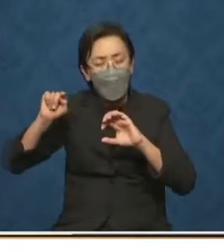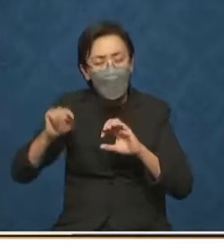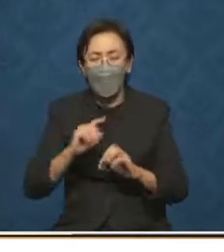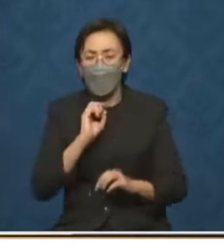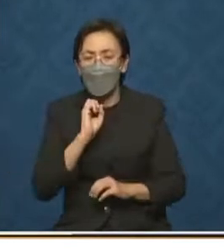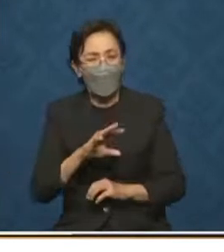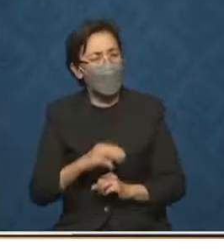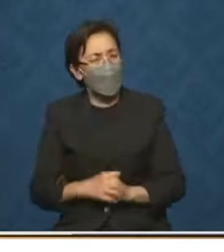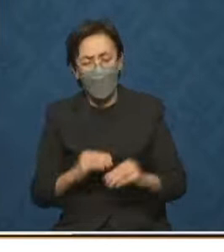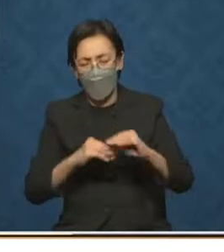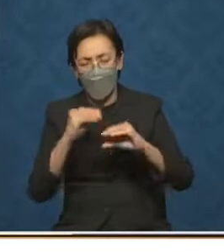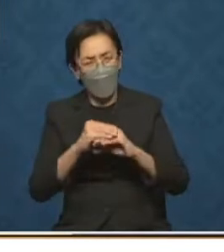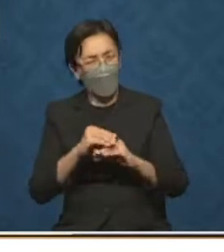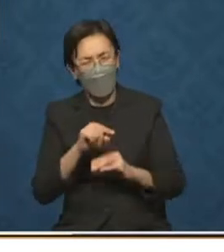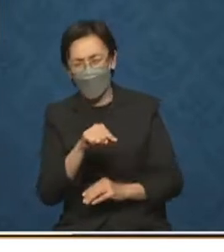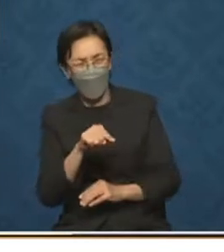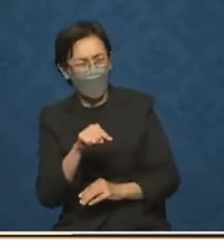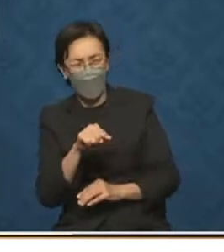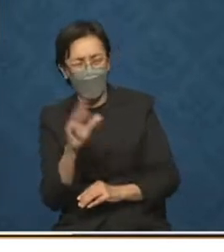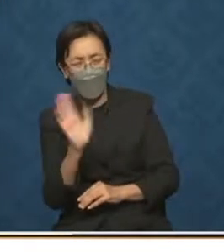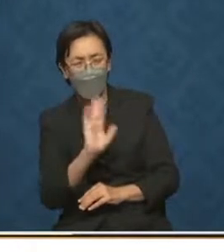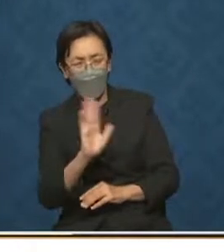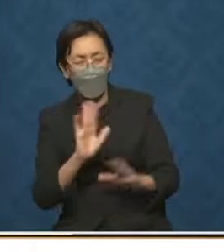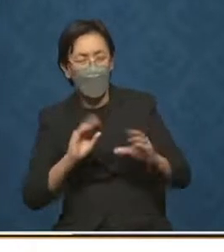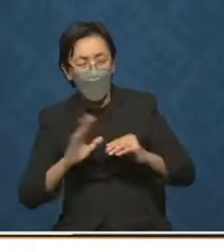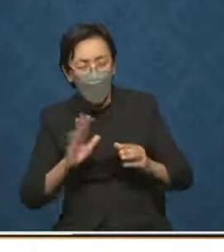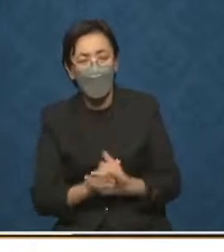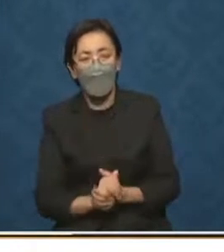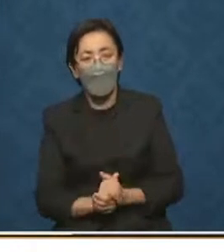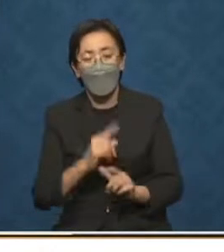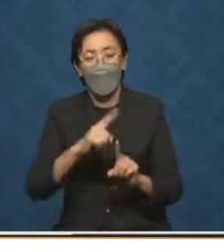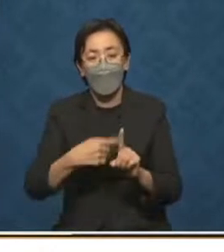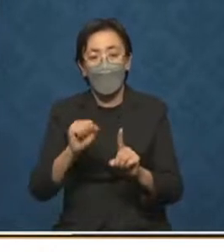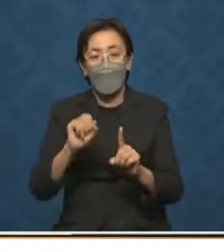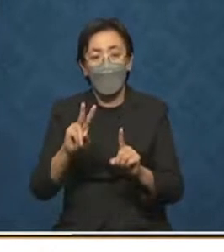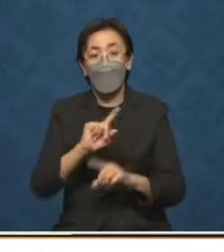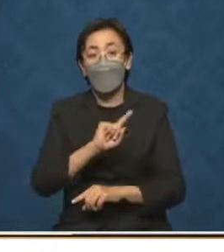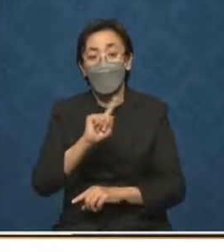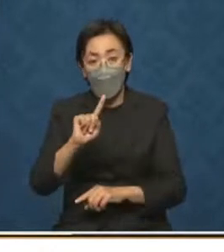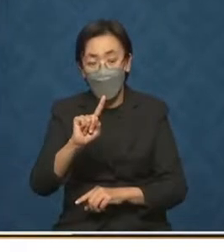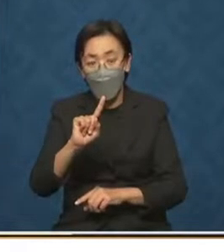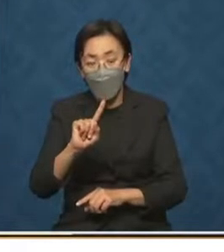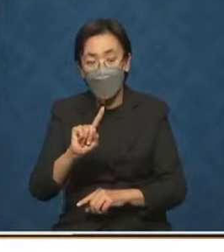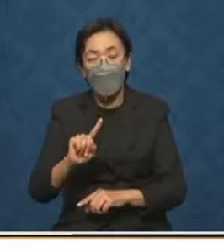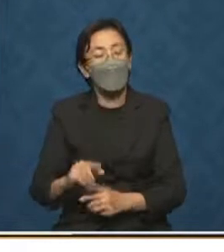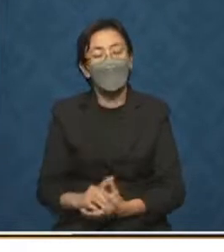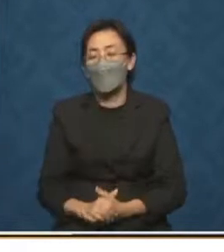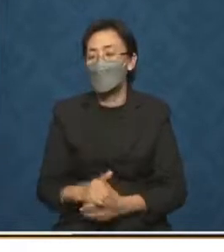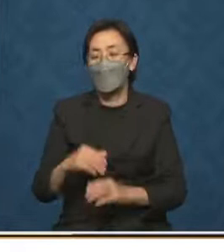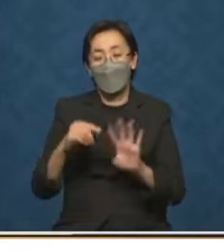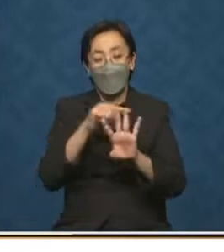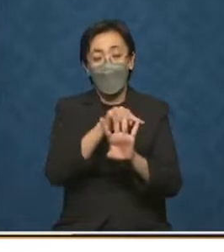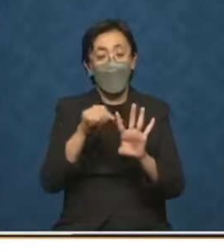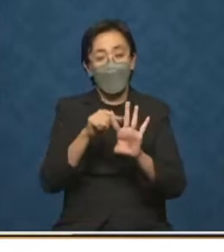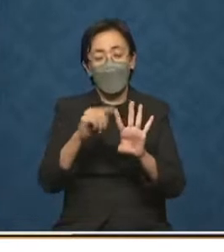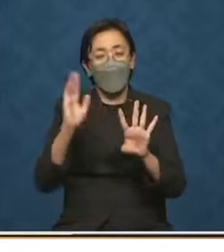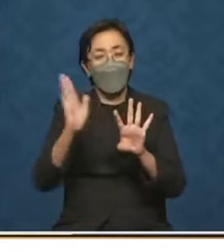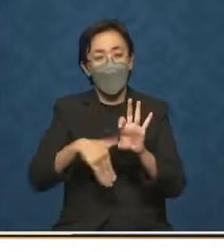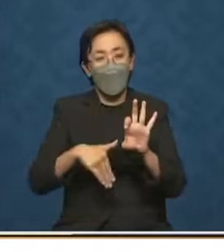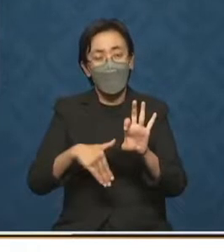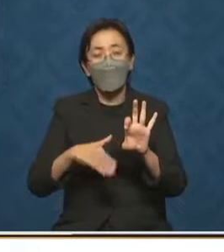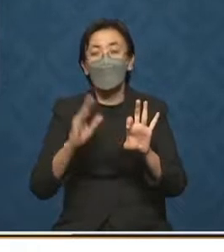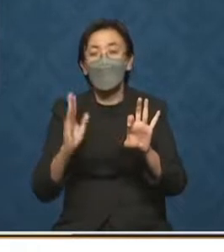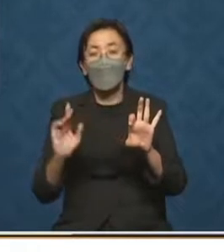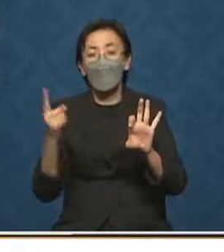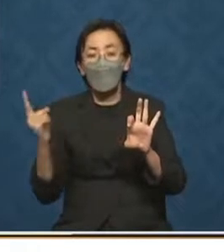ขัดค้นในโครงการวัที่ 1 ถันวา นายสัดาลถูกปลดกางอากาศ เปลยนตัวผู้แ thieves